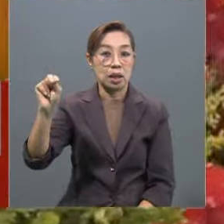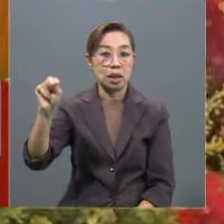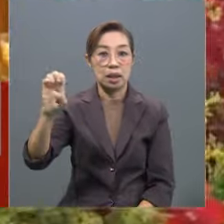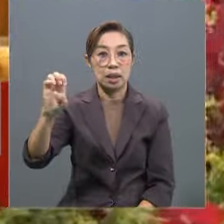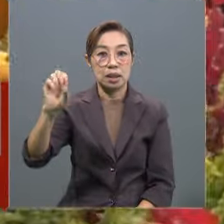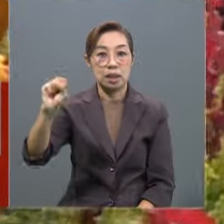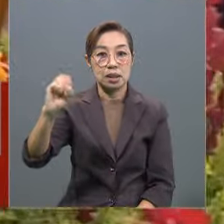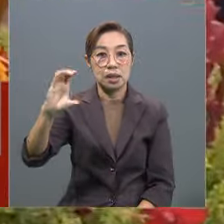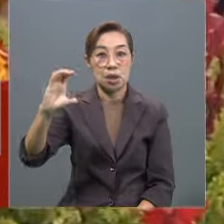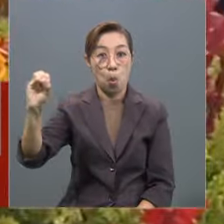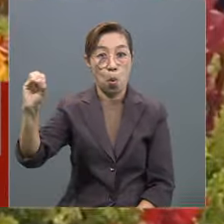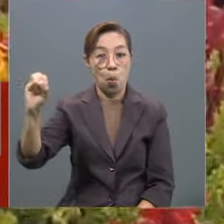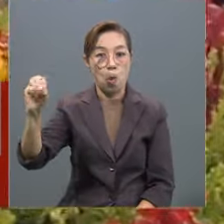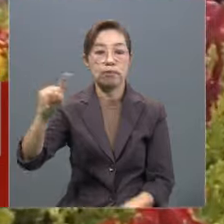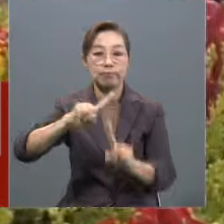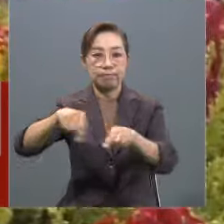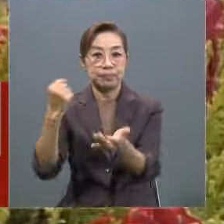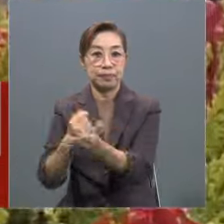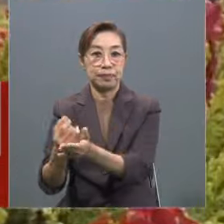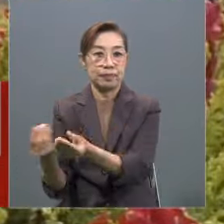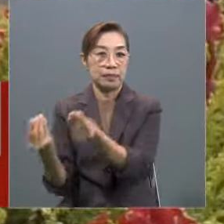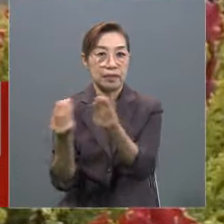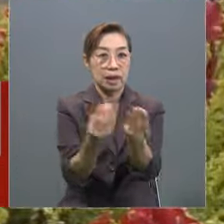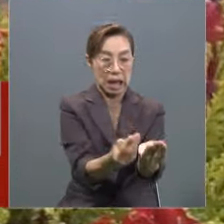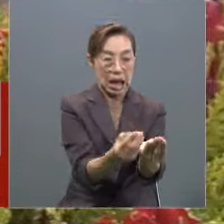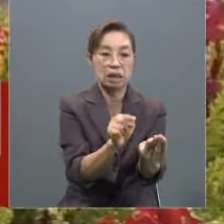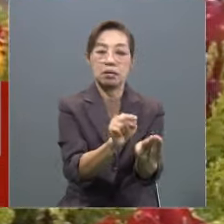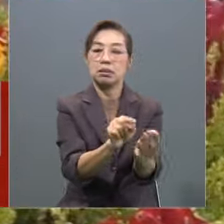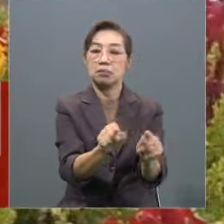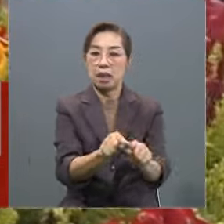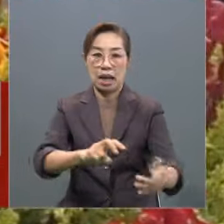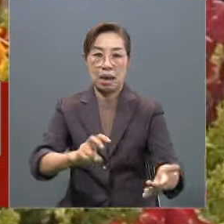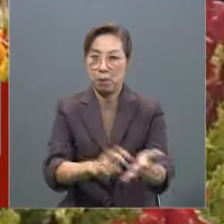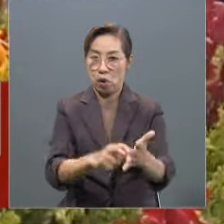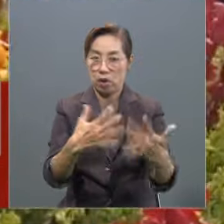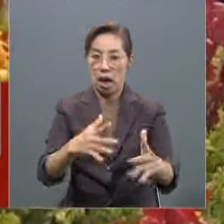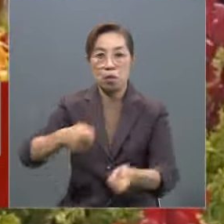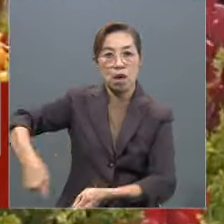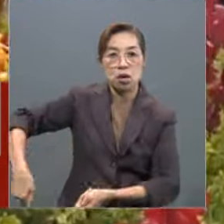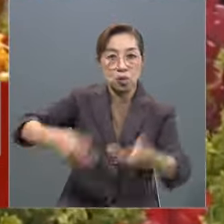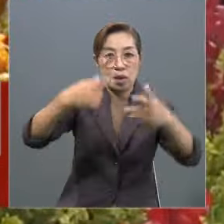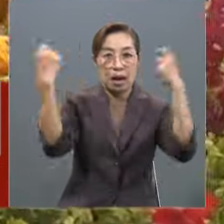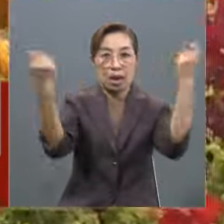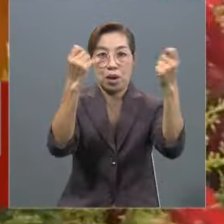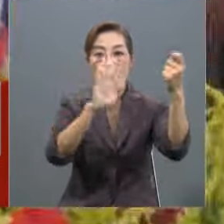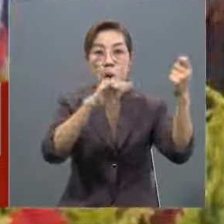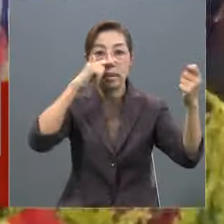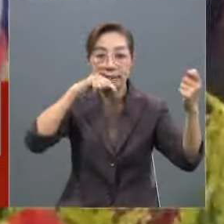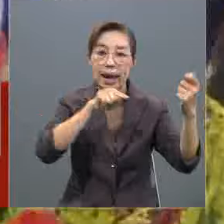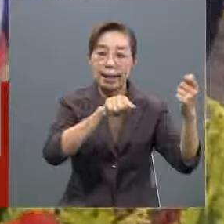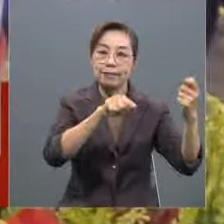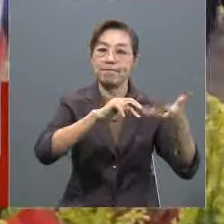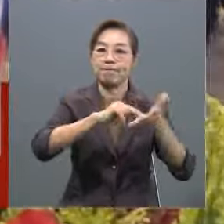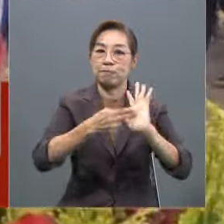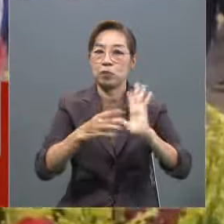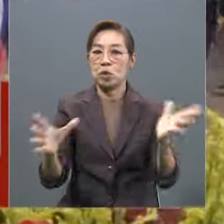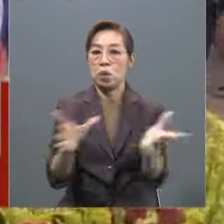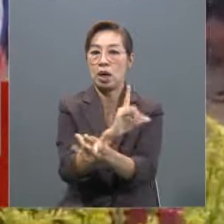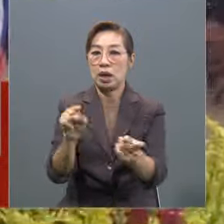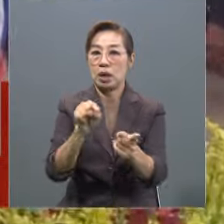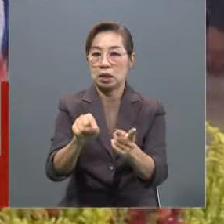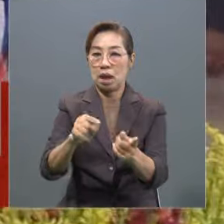ครับได้มอบประกาศนียบัตรหรือว่าเซอร์ติฟิเคตรับรองการขึ้นทะเบียนสงกรานต์ในประเทศไทยให้เป็นประเพณีสงกร